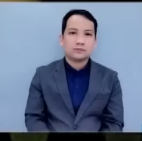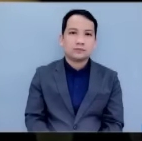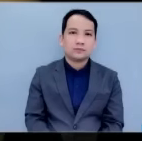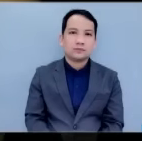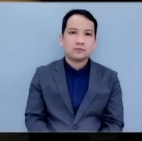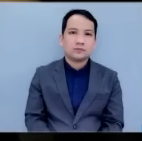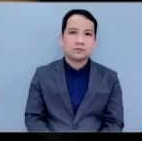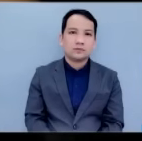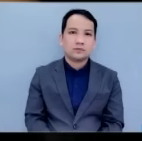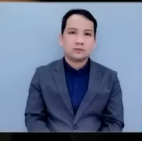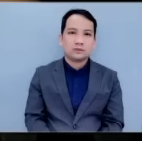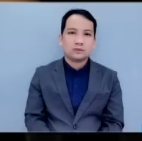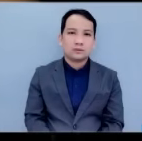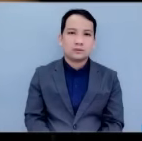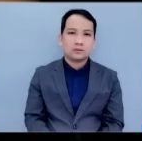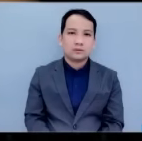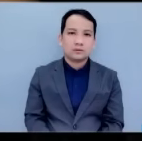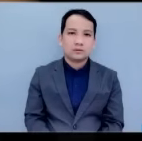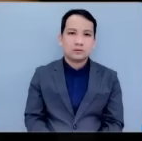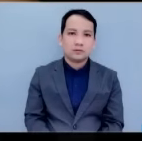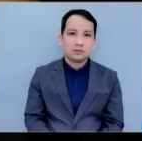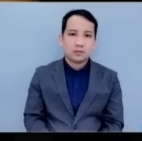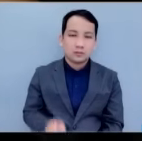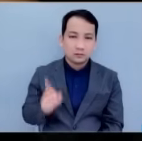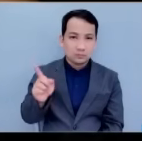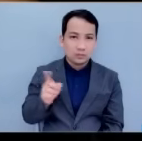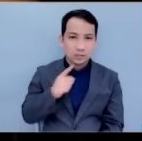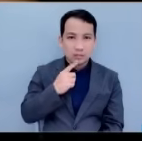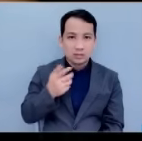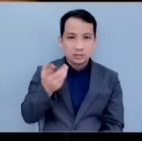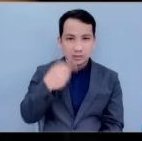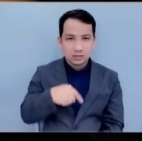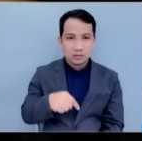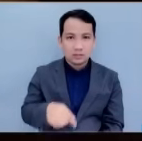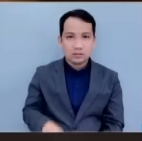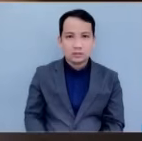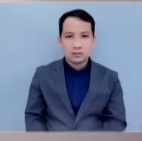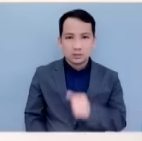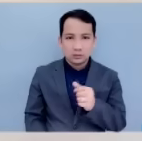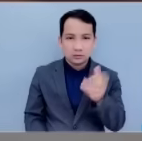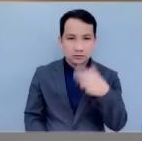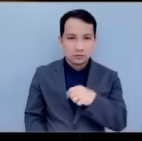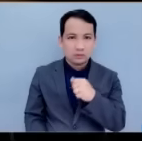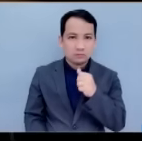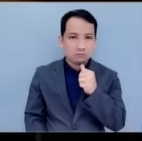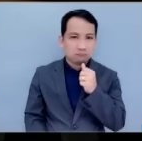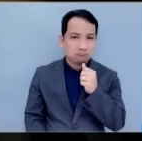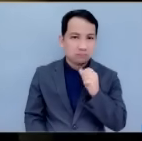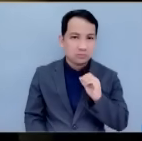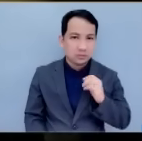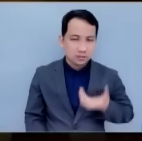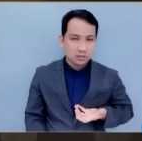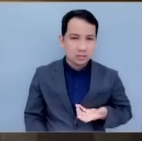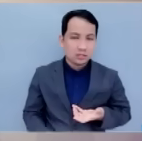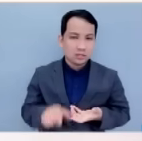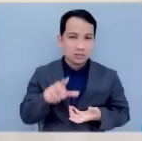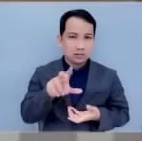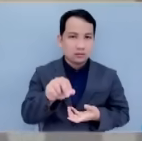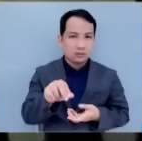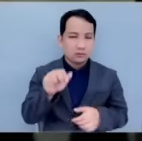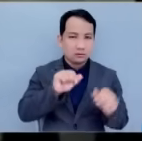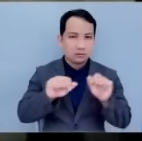ko. Kasi hindi ka maganda at lalong hindi maganda ugali mo. No acting,